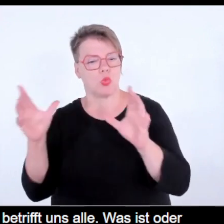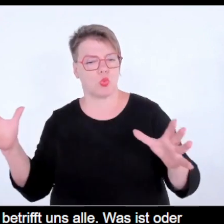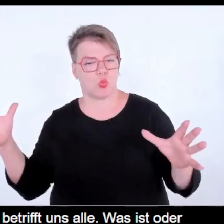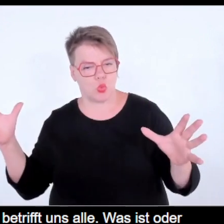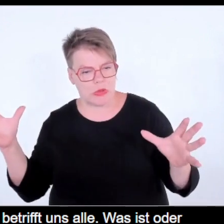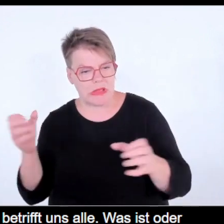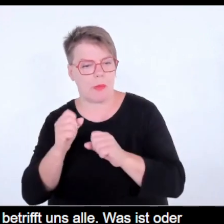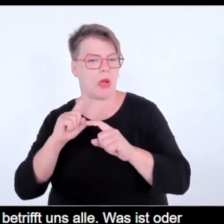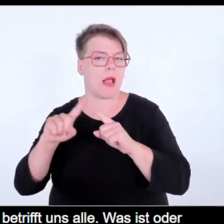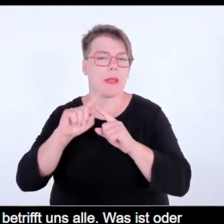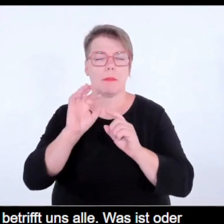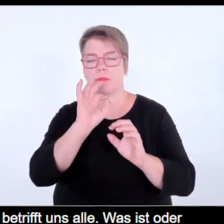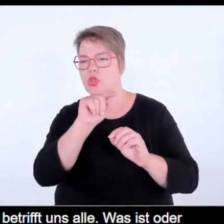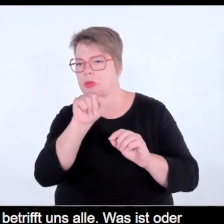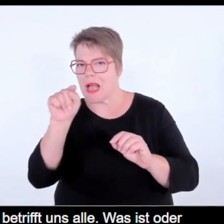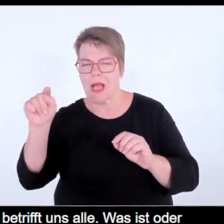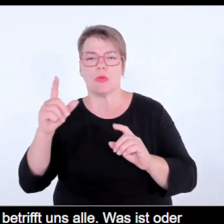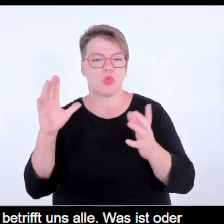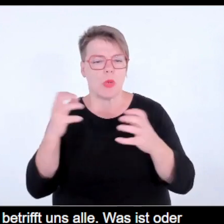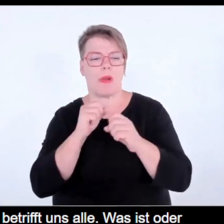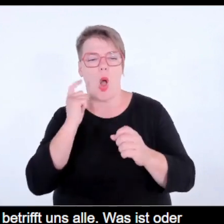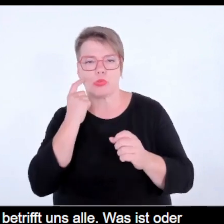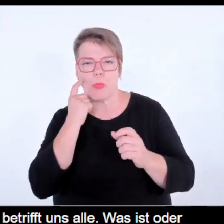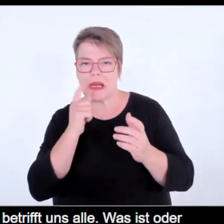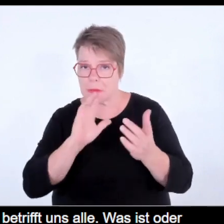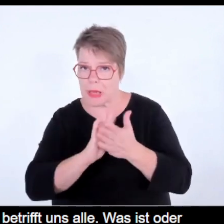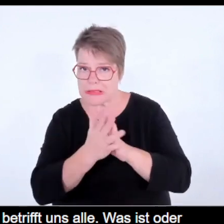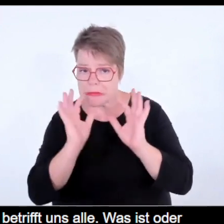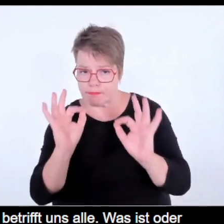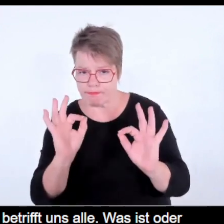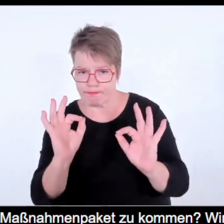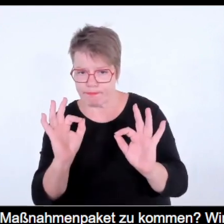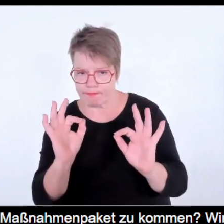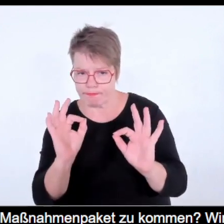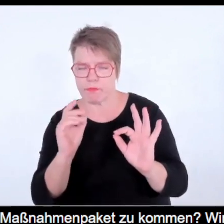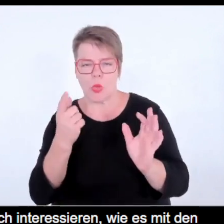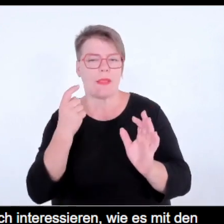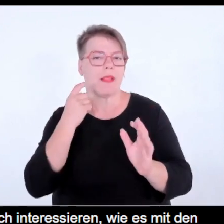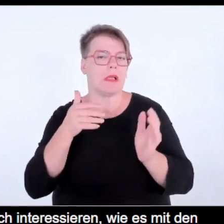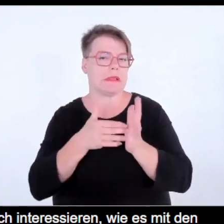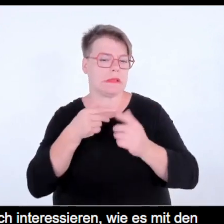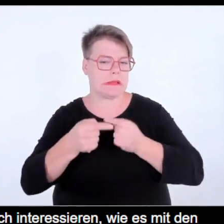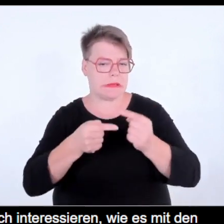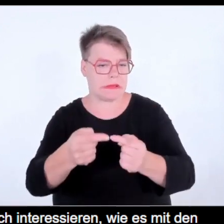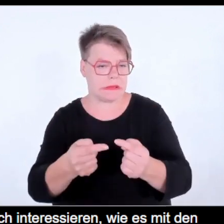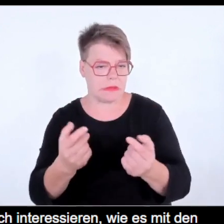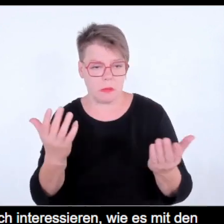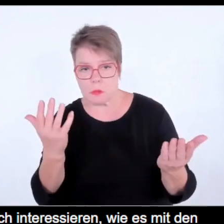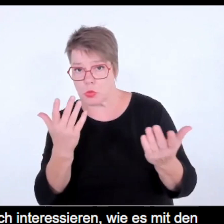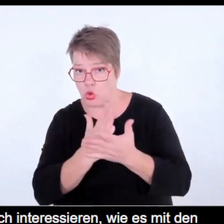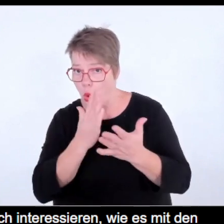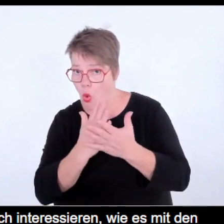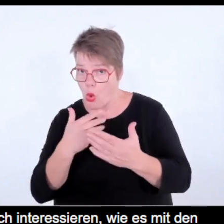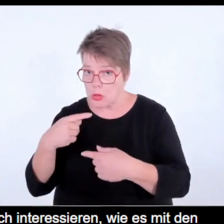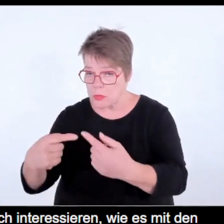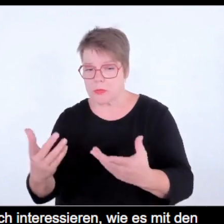macht diese Praxischecks. Das ist ein sehr probates Mittel, da wird keine Vorschrift abgeschafft, aber es wird geguckt, ob die Vorschrift in der Praxis auch